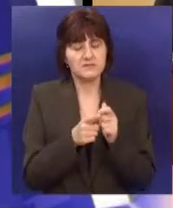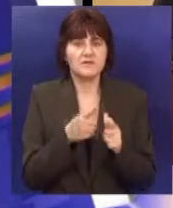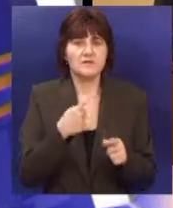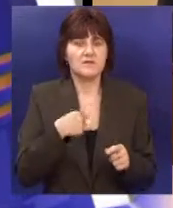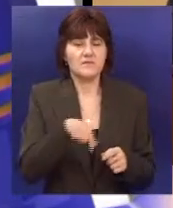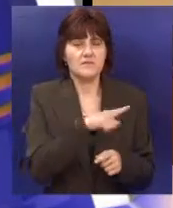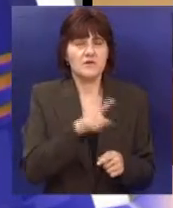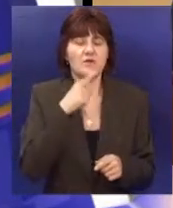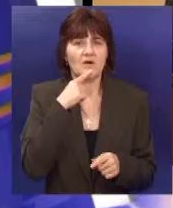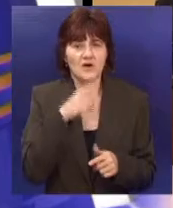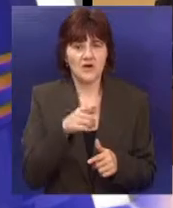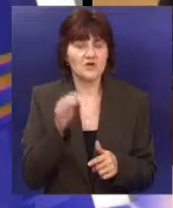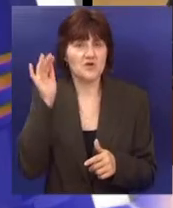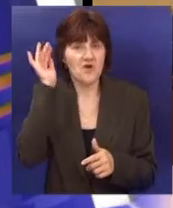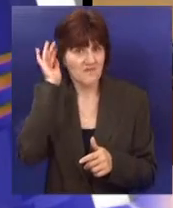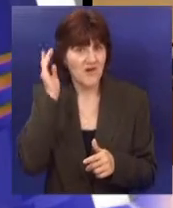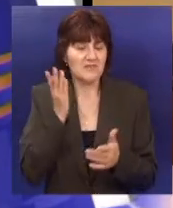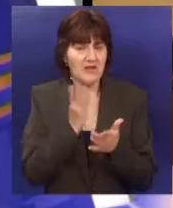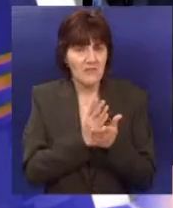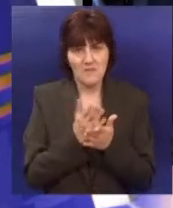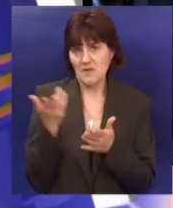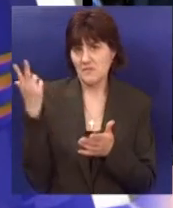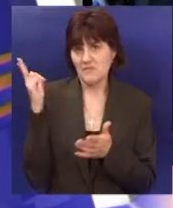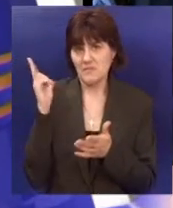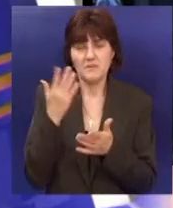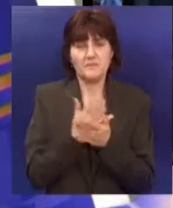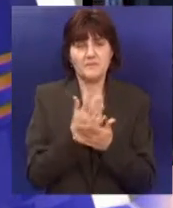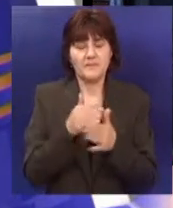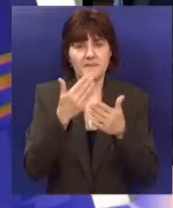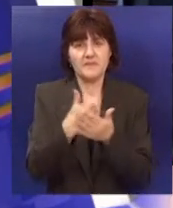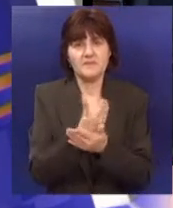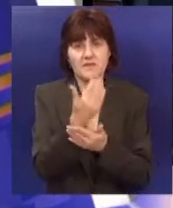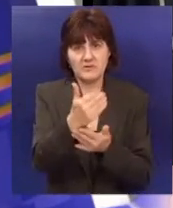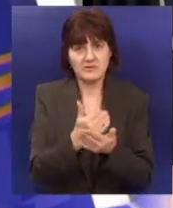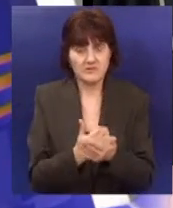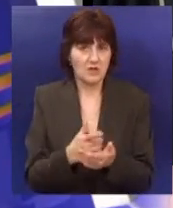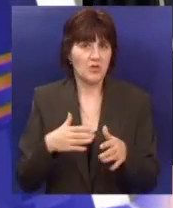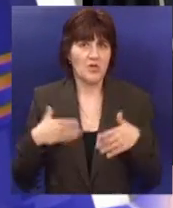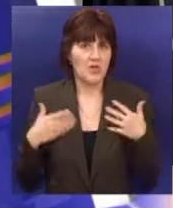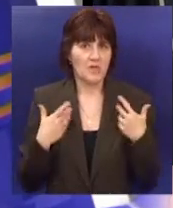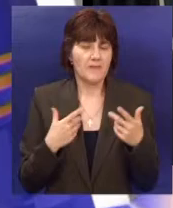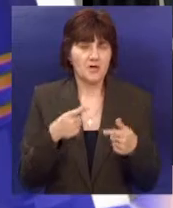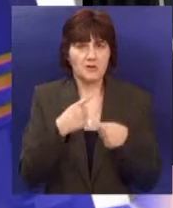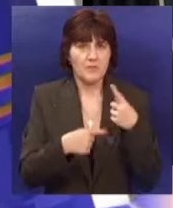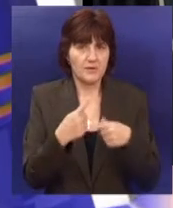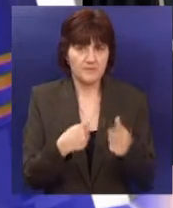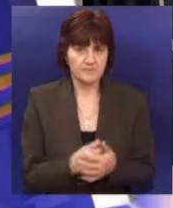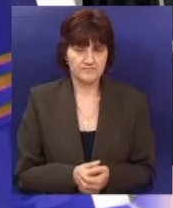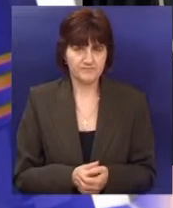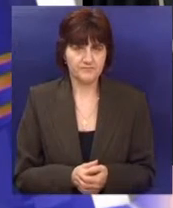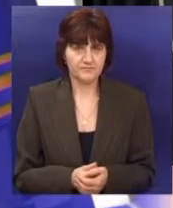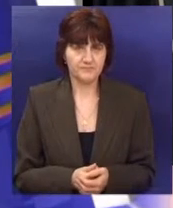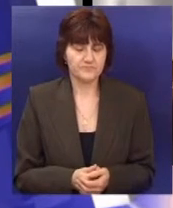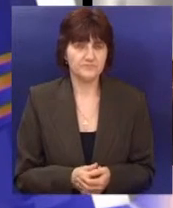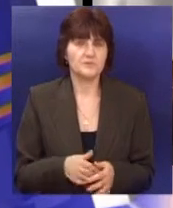sa medijima Milivoje Mihajlović podsjetio je da je vlada prekjuče usvojila podsticajne mere za poljoprivredu i da stoga nema razloga za protest.